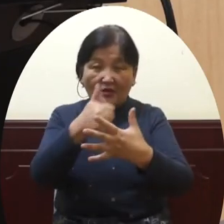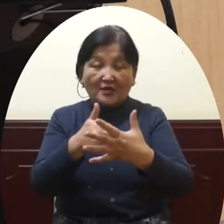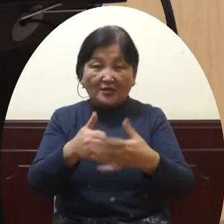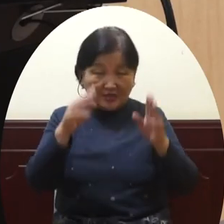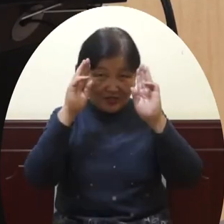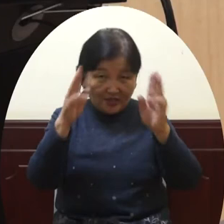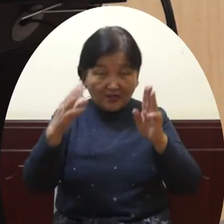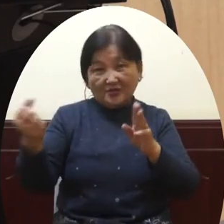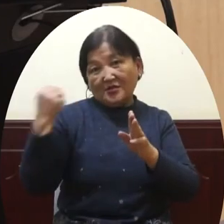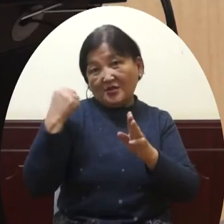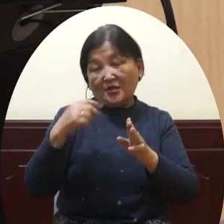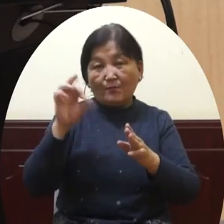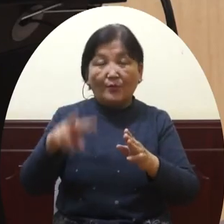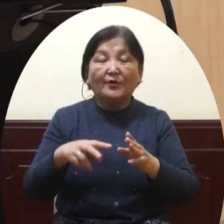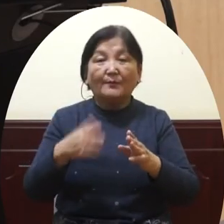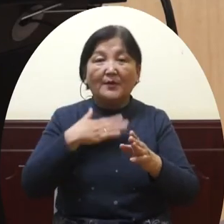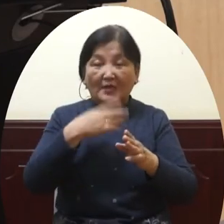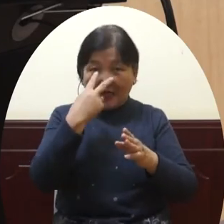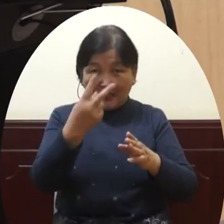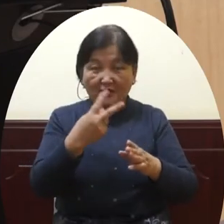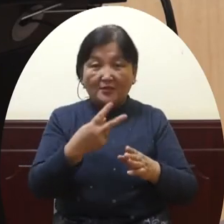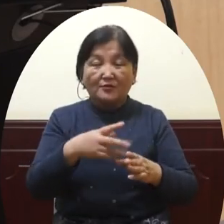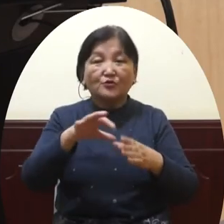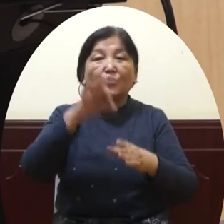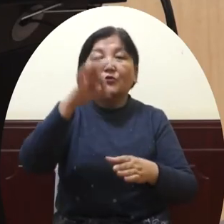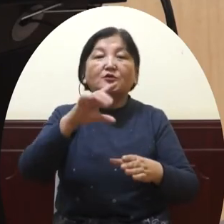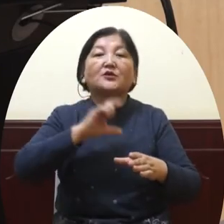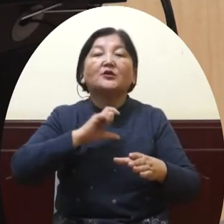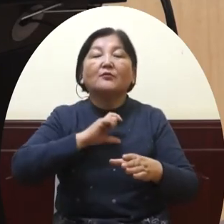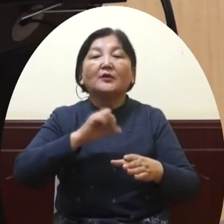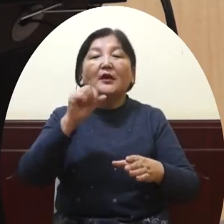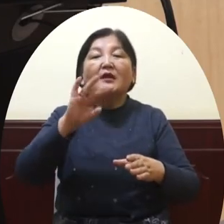юм бол миний харж байгаагаар бол сонгогчдын эрх харьцангуй хамгаалагдаж чадна